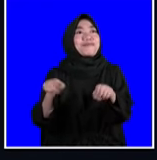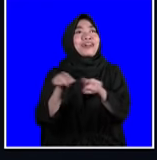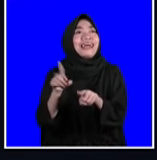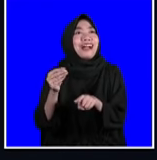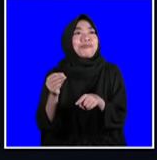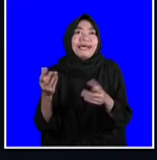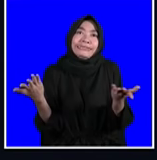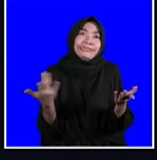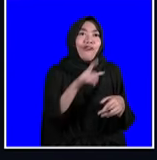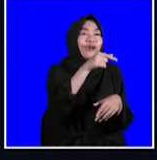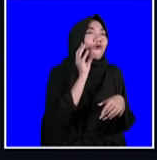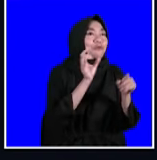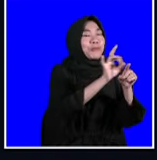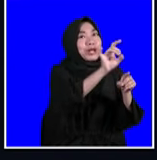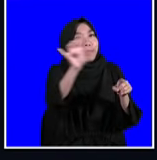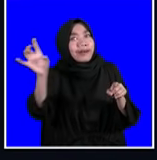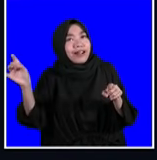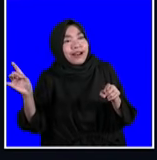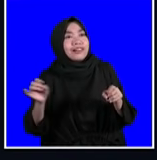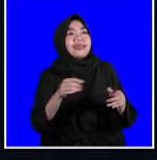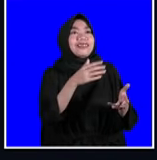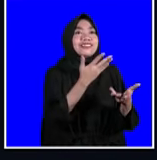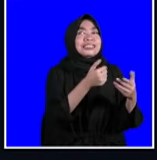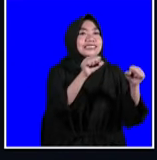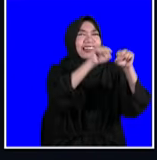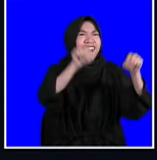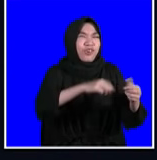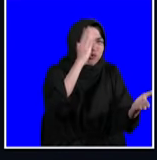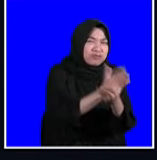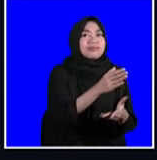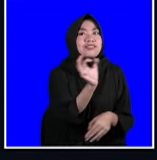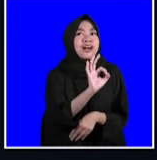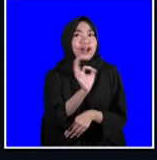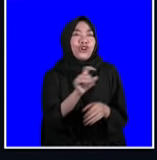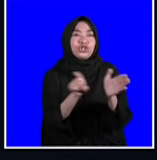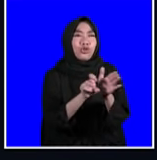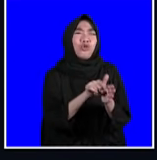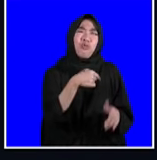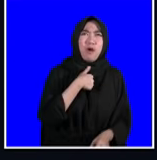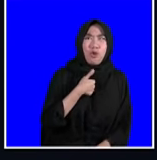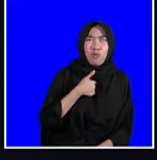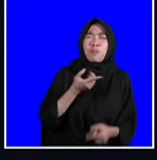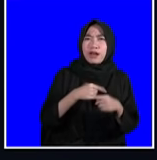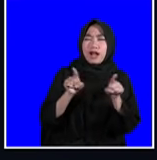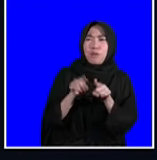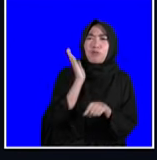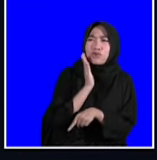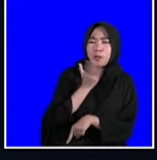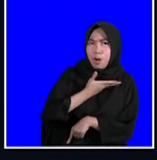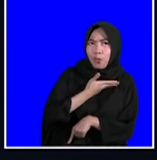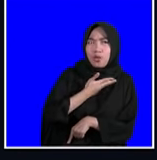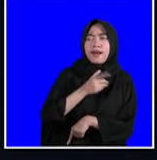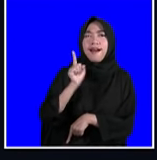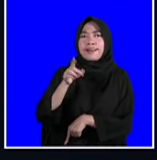seringkali berbeda-beda untuk orang, tidak ada standarnya ya. Ada orang yang ingin menikah muda, tapi ada juga yang mereka